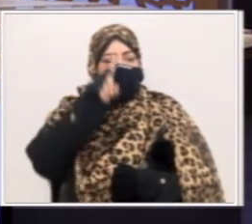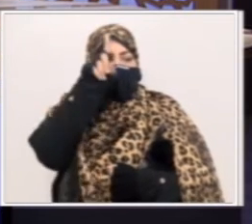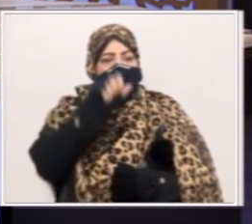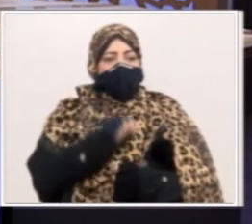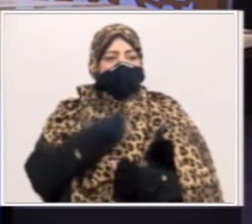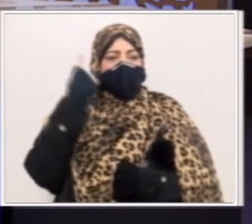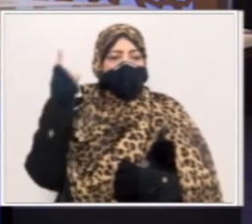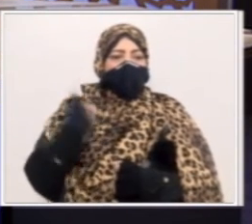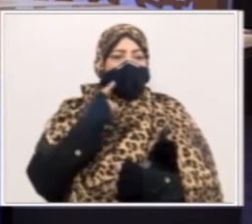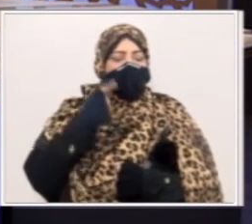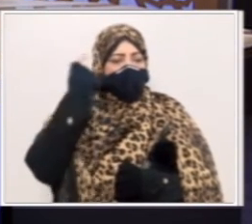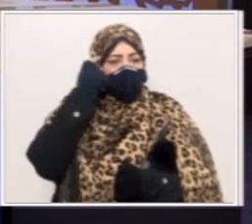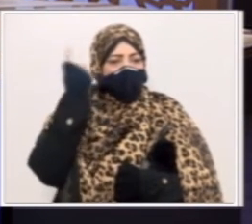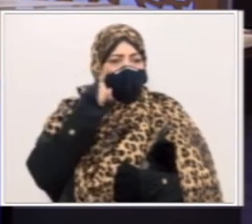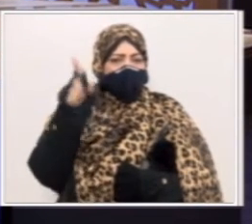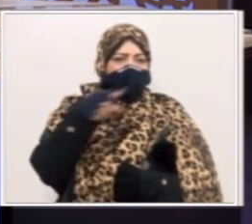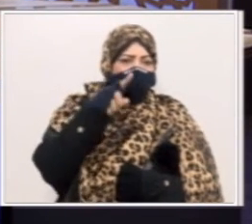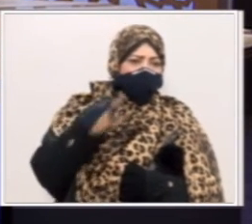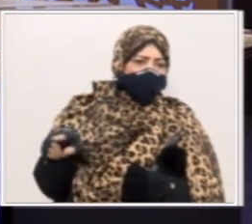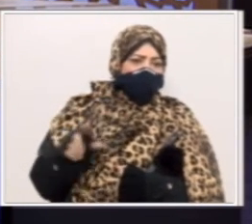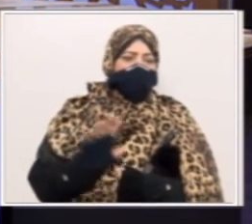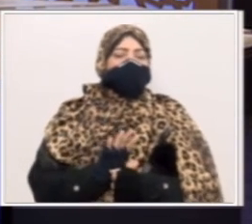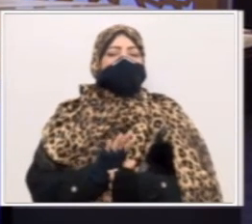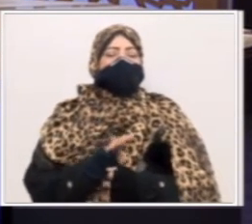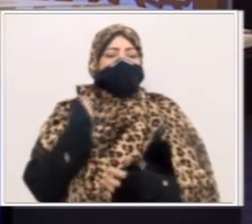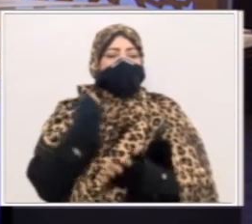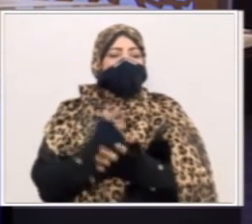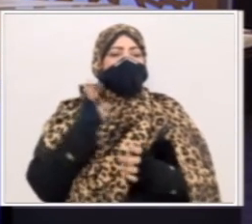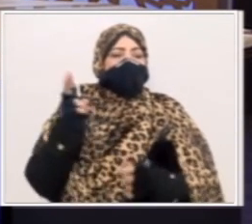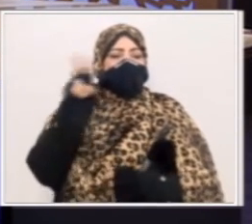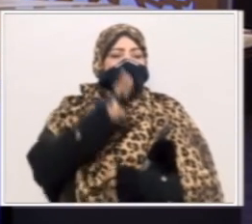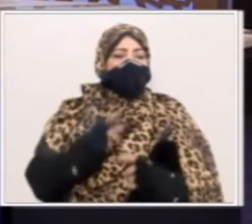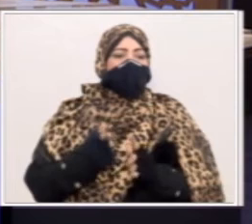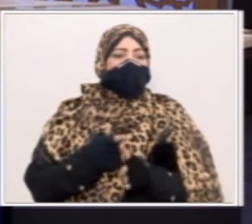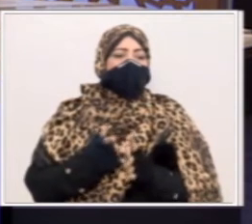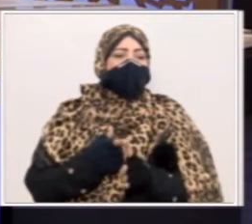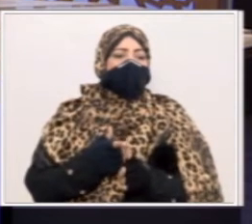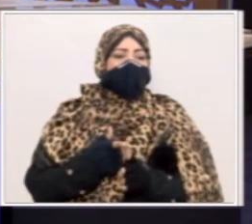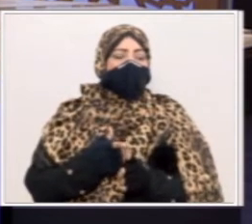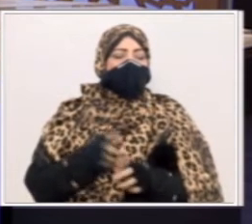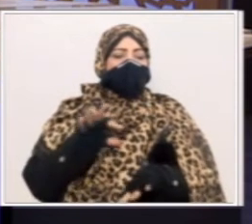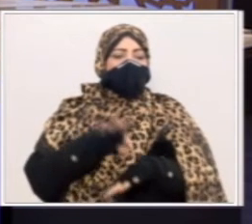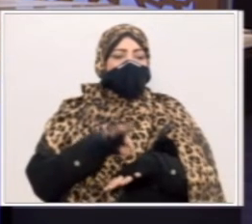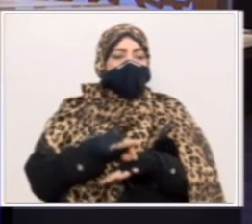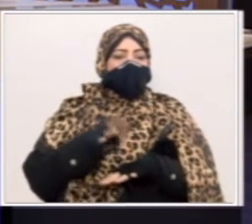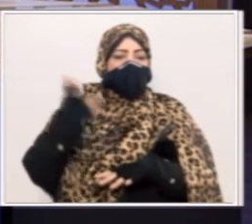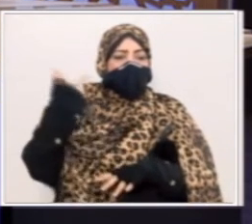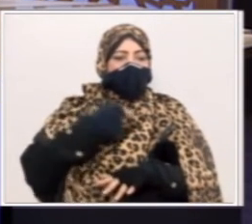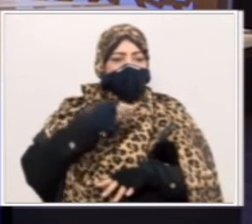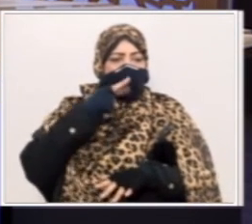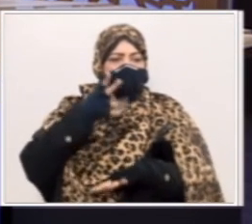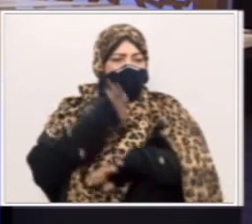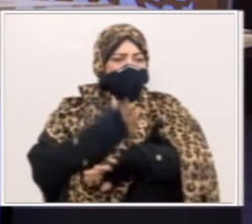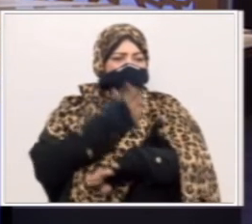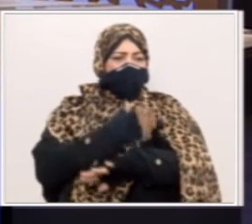الثاني، لما انسان يجيب سيرة انسان يعني باهي، والثاني يقعد يسمع مثلا حد